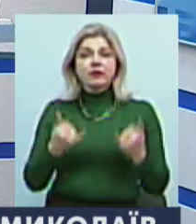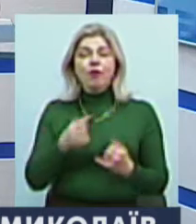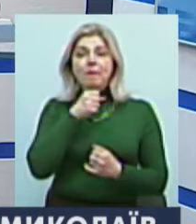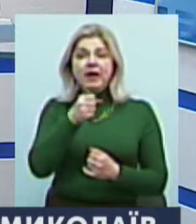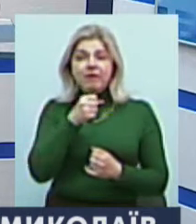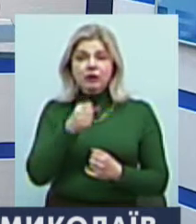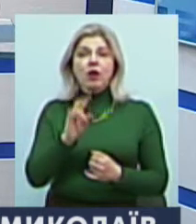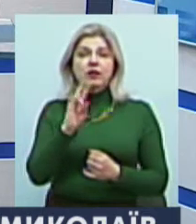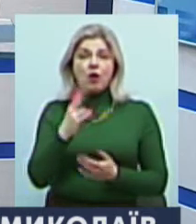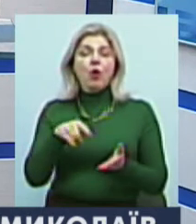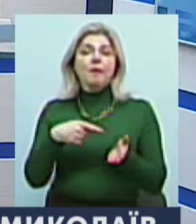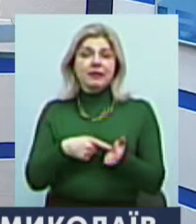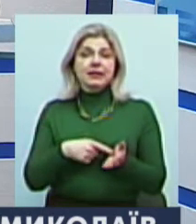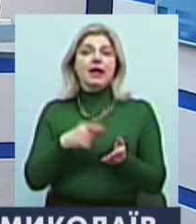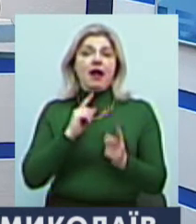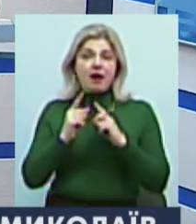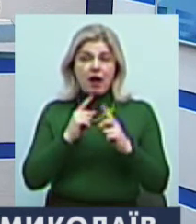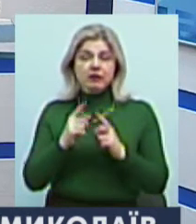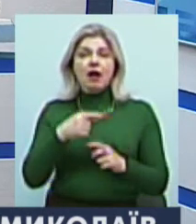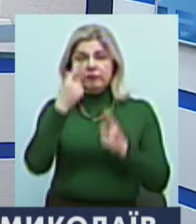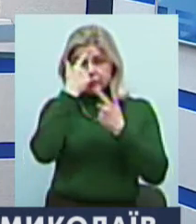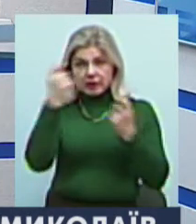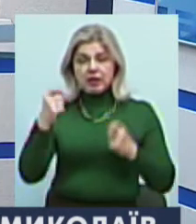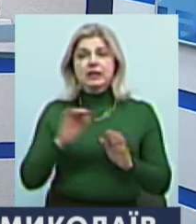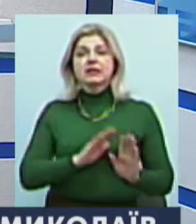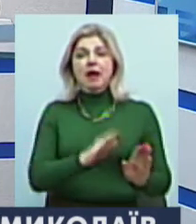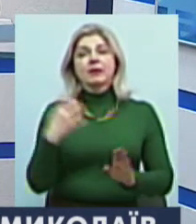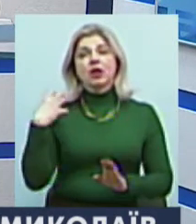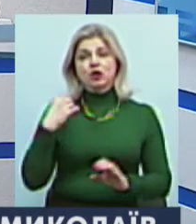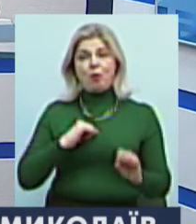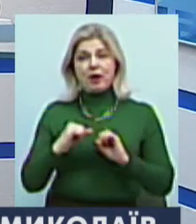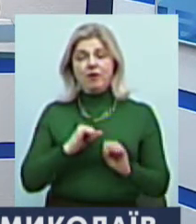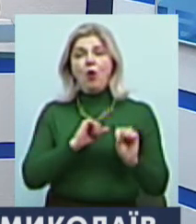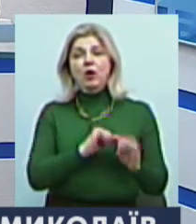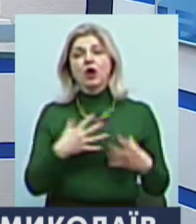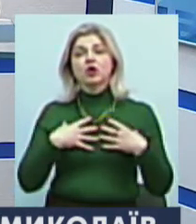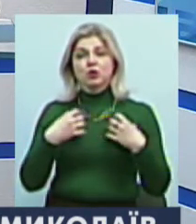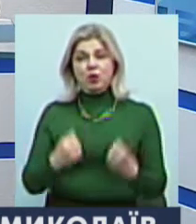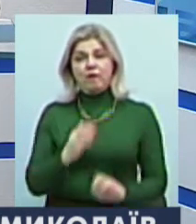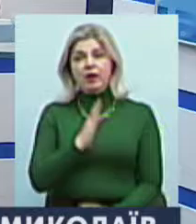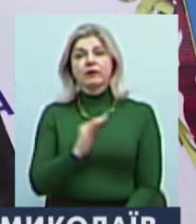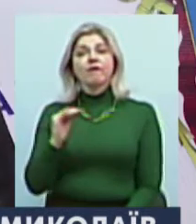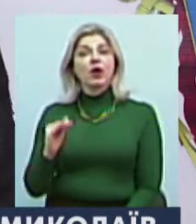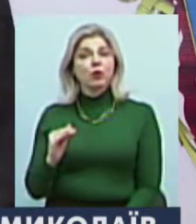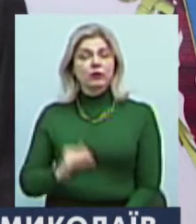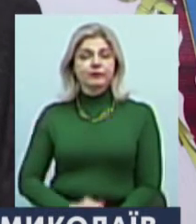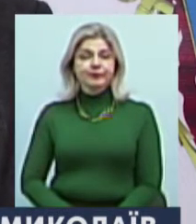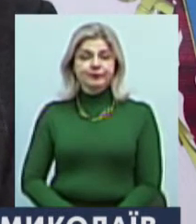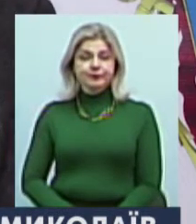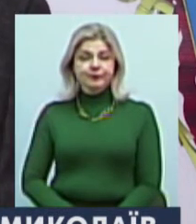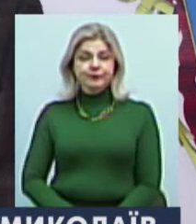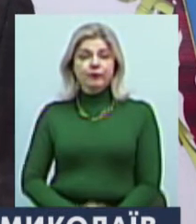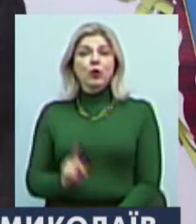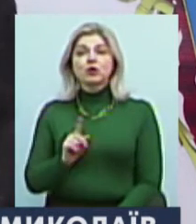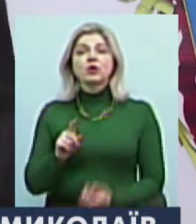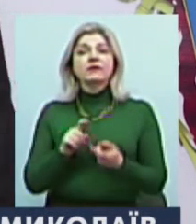у Миколаївській міській раді повідомив заступник начальника управління охорони здоров'я Віктор Фаюк. Що